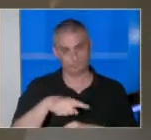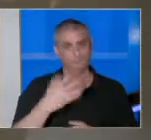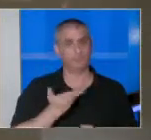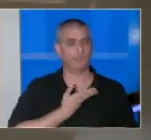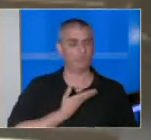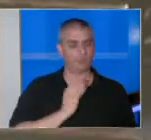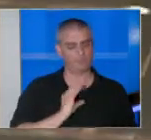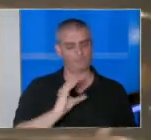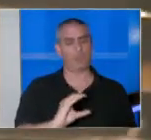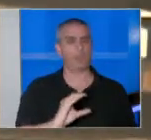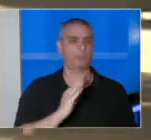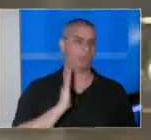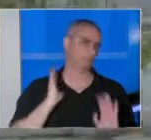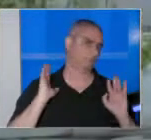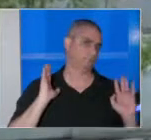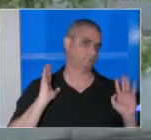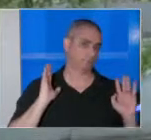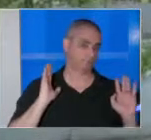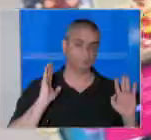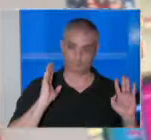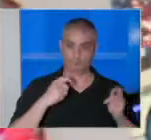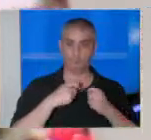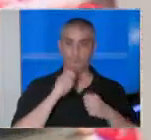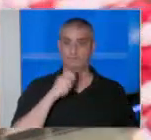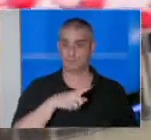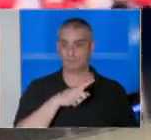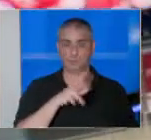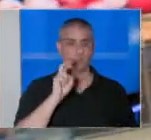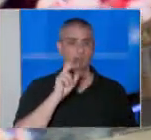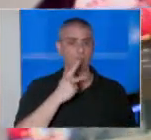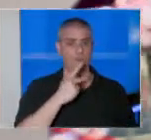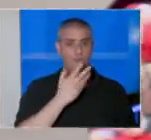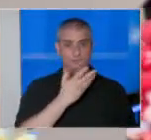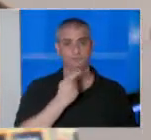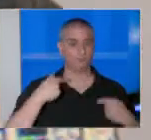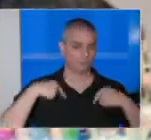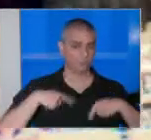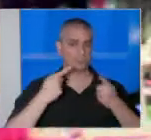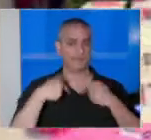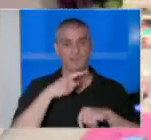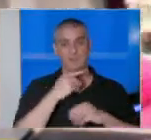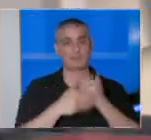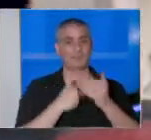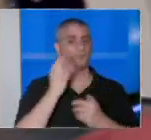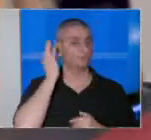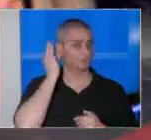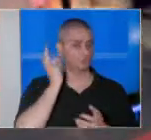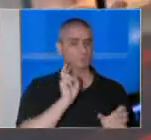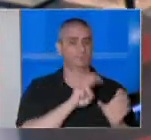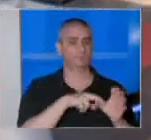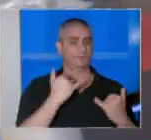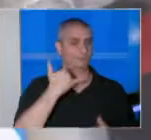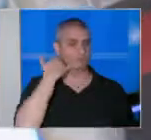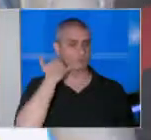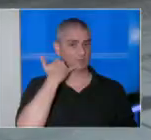יקבלו את ההלוואה כמענק. חבר הכנסת עודד פורר מישראל ביתנו, יושב ראש הוועדה לקידום מעמד האישה, מצטרף אלינו עכשיו